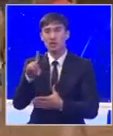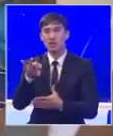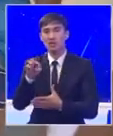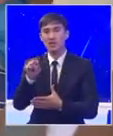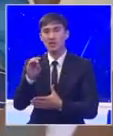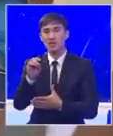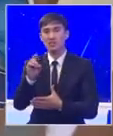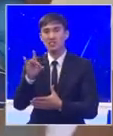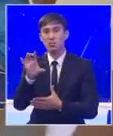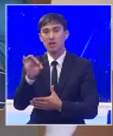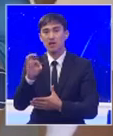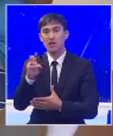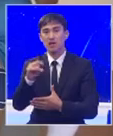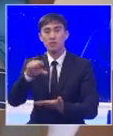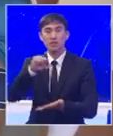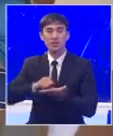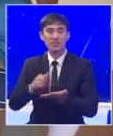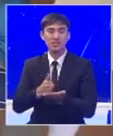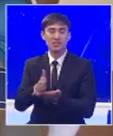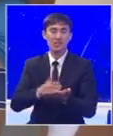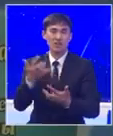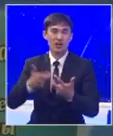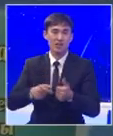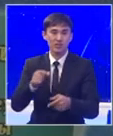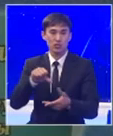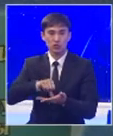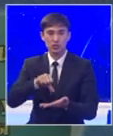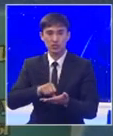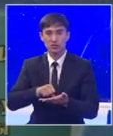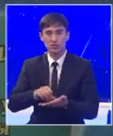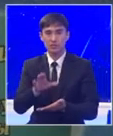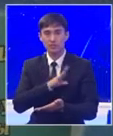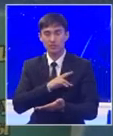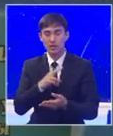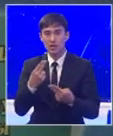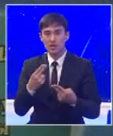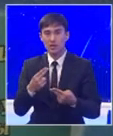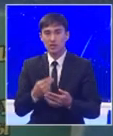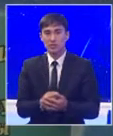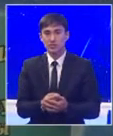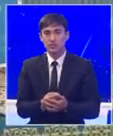ветеранов. Приняли участие в спортивных состязаниях и непосредственные участники декабрьских событий.